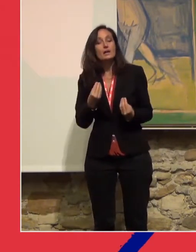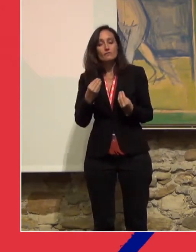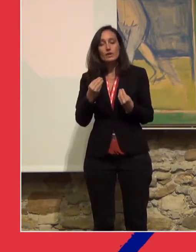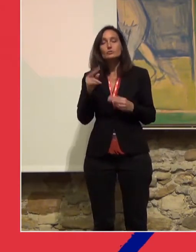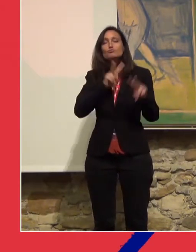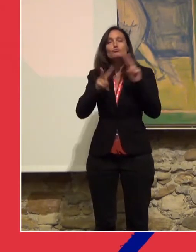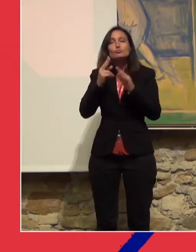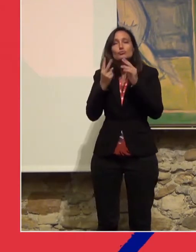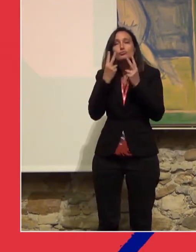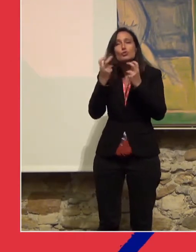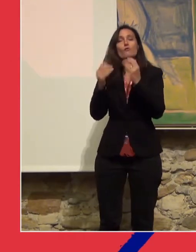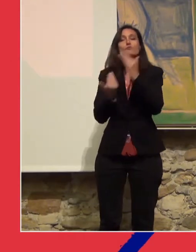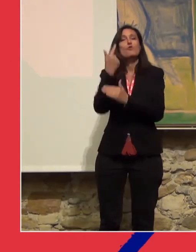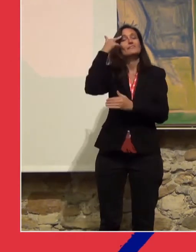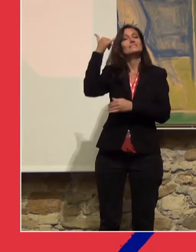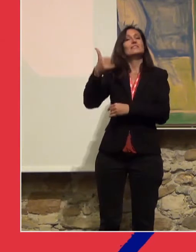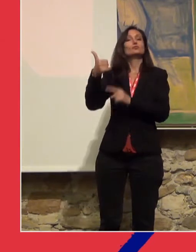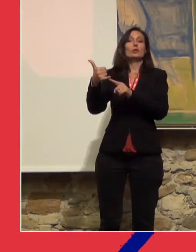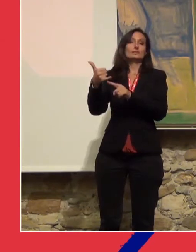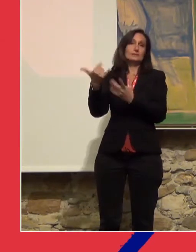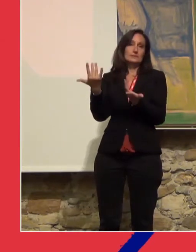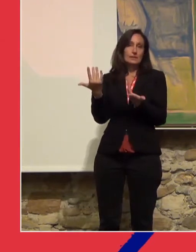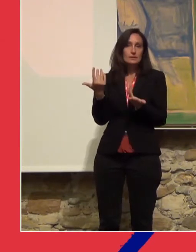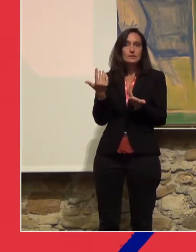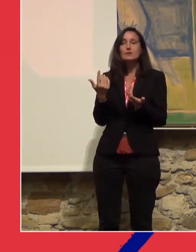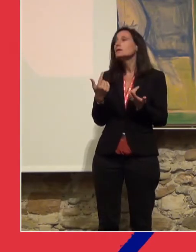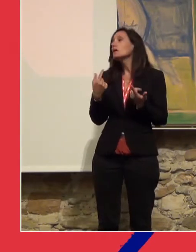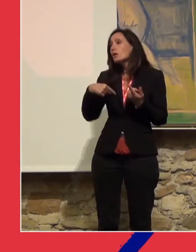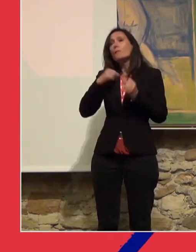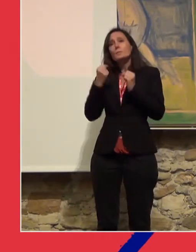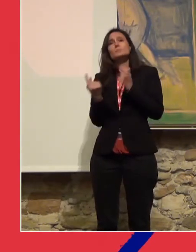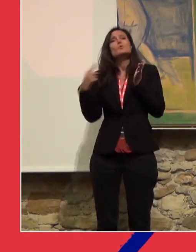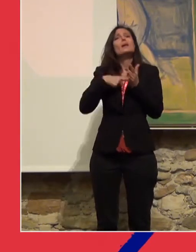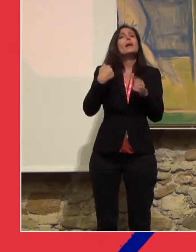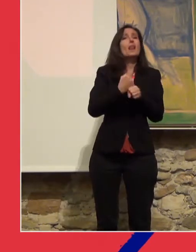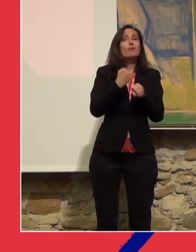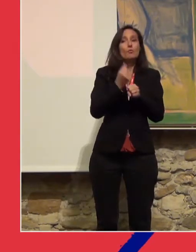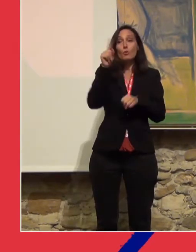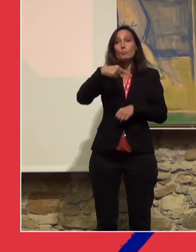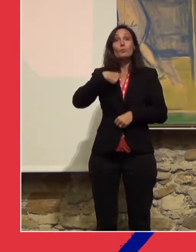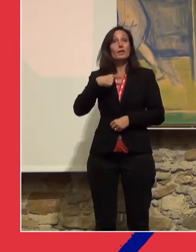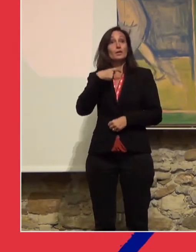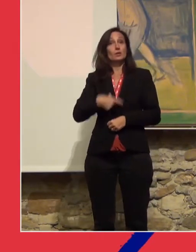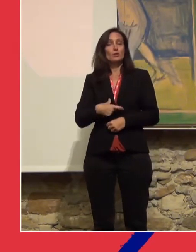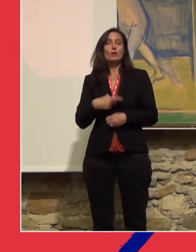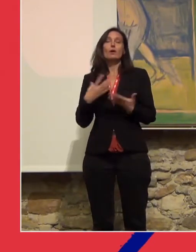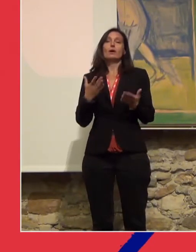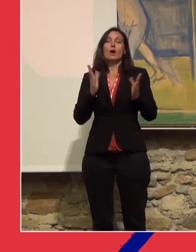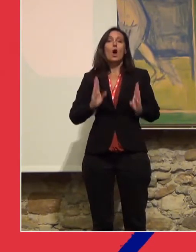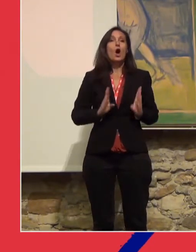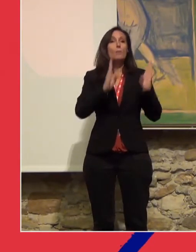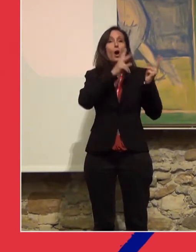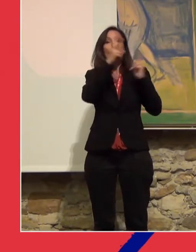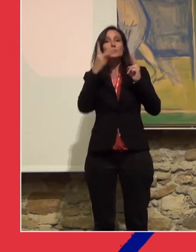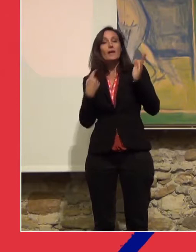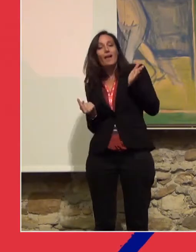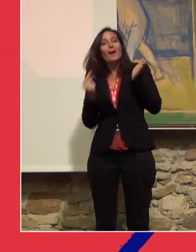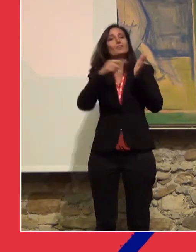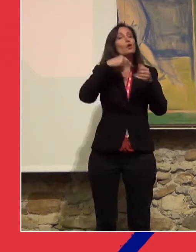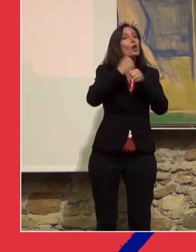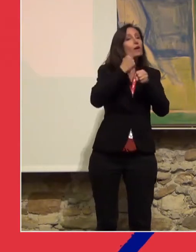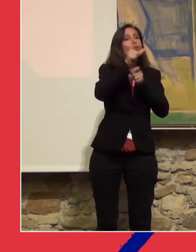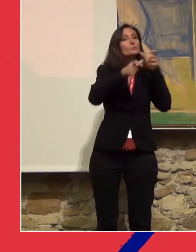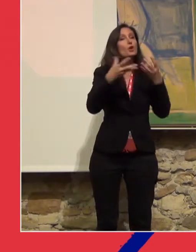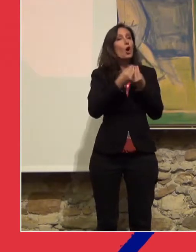lavorare fisicamente, per me in ospedale, con i miei colleghi. Questo mi ha dato la possibilità di condividere ancora lo